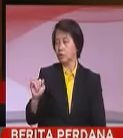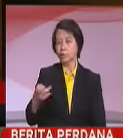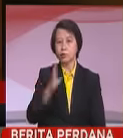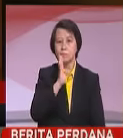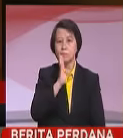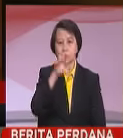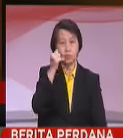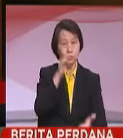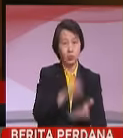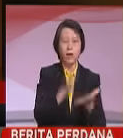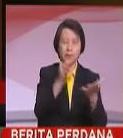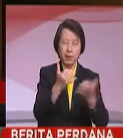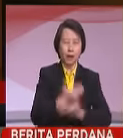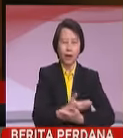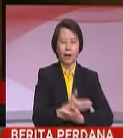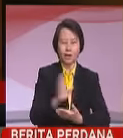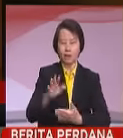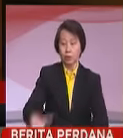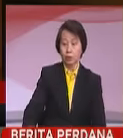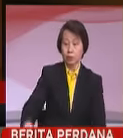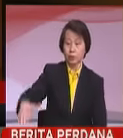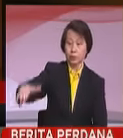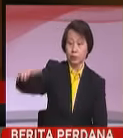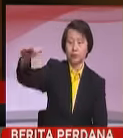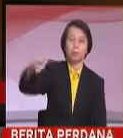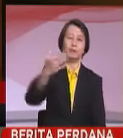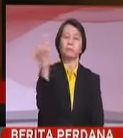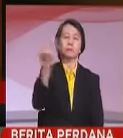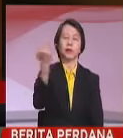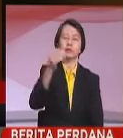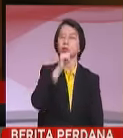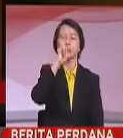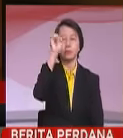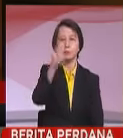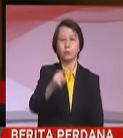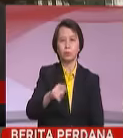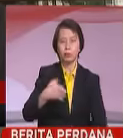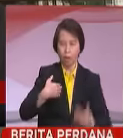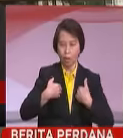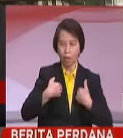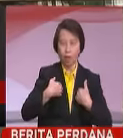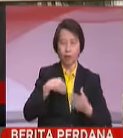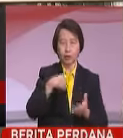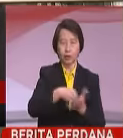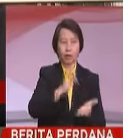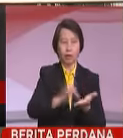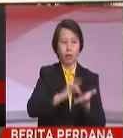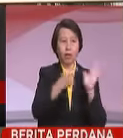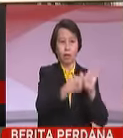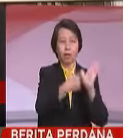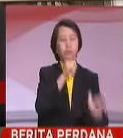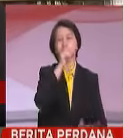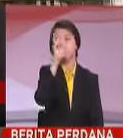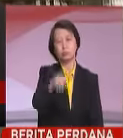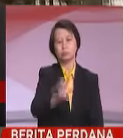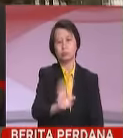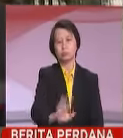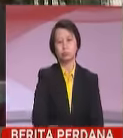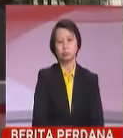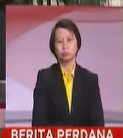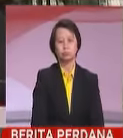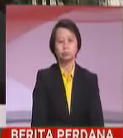dan Fazura mahukan anaknya membesar secara normal tanpa pendedahan meluas di media sosial. Fatimah memang kita tak ada